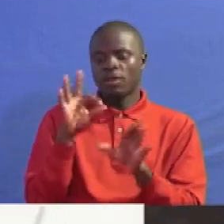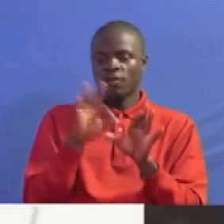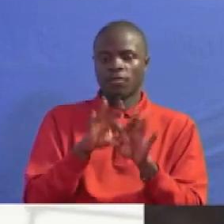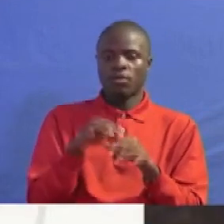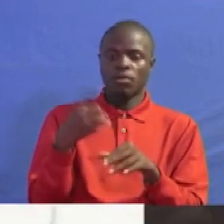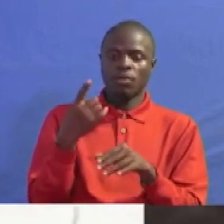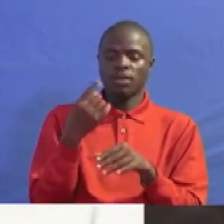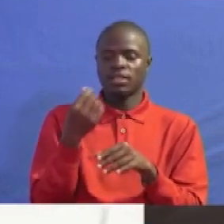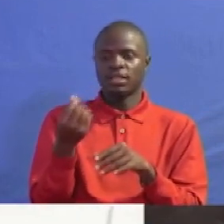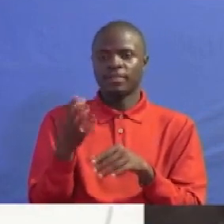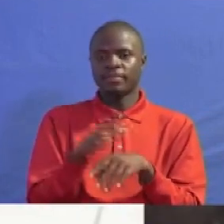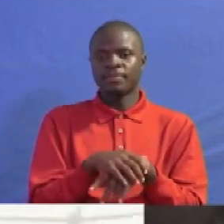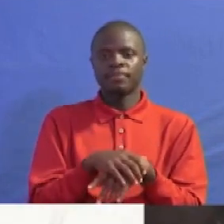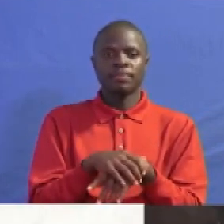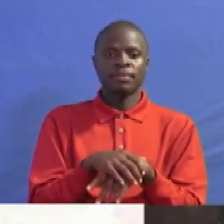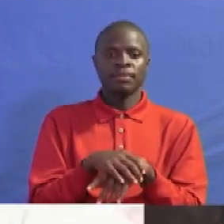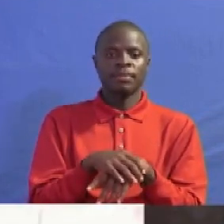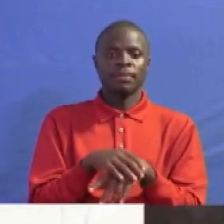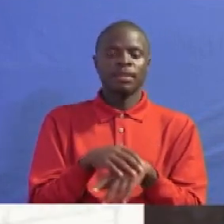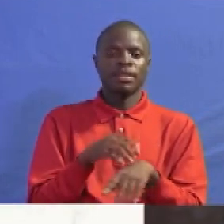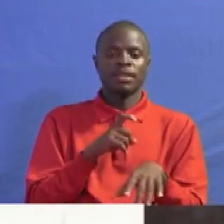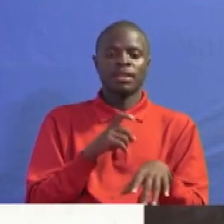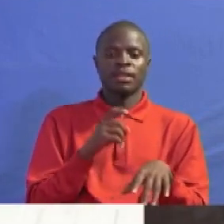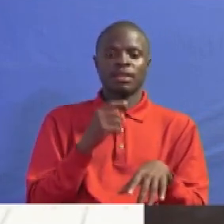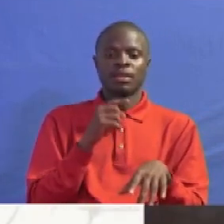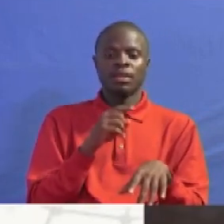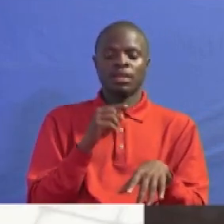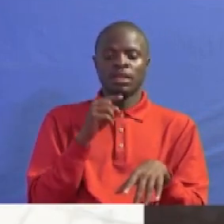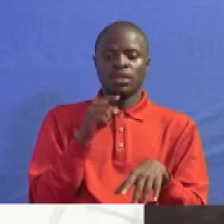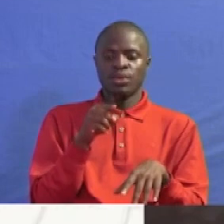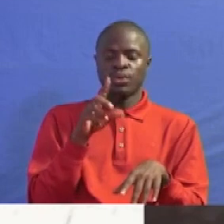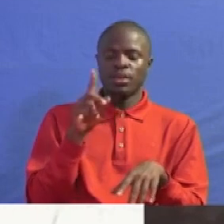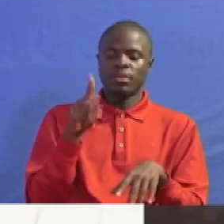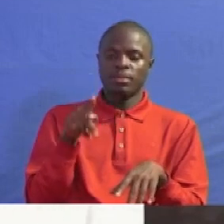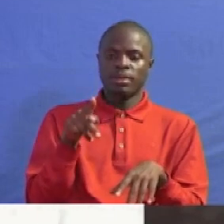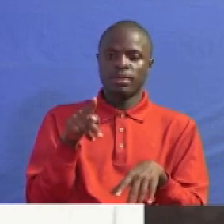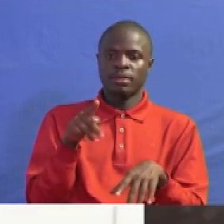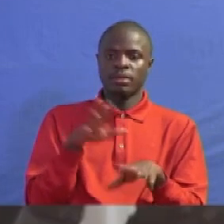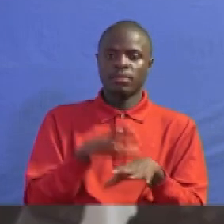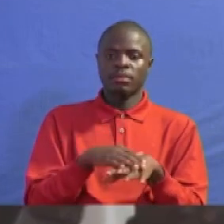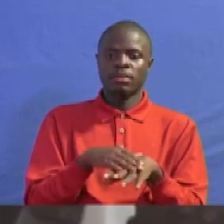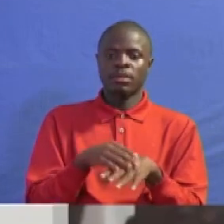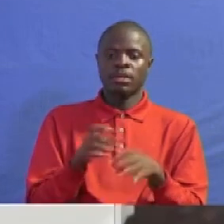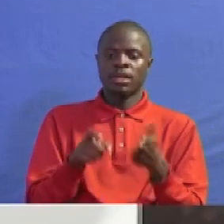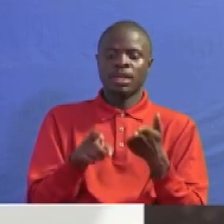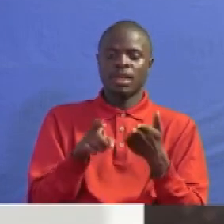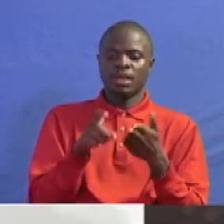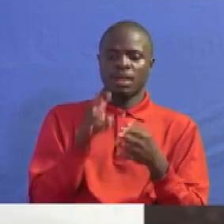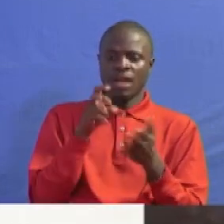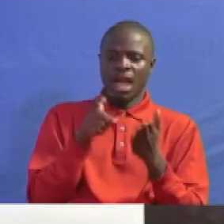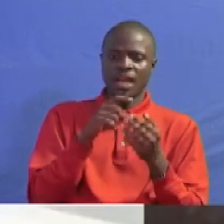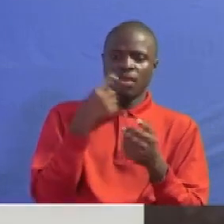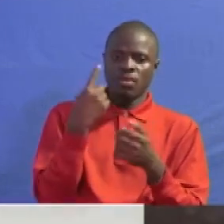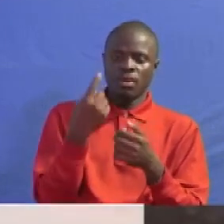vote, one shilling. Wakaniambia ni kuambie, Your Excellency, utuongeze kitu moja hapo